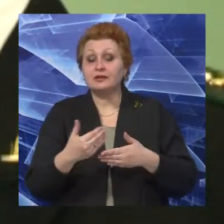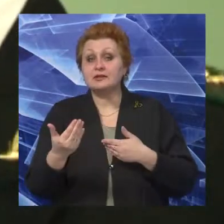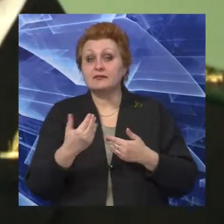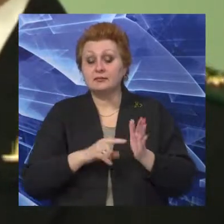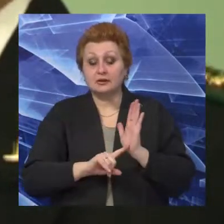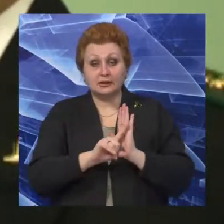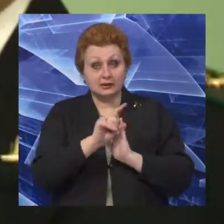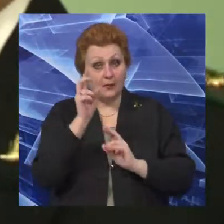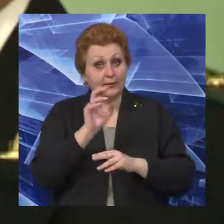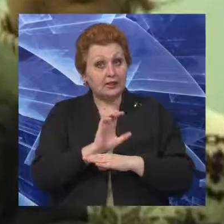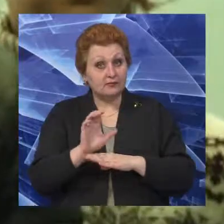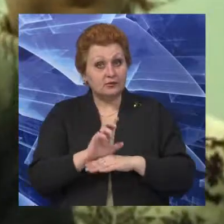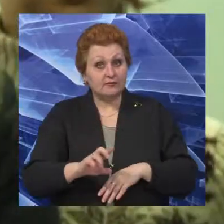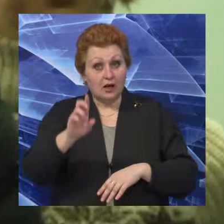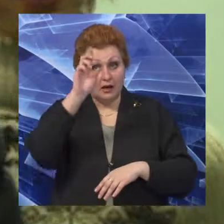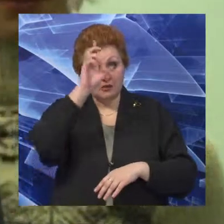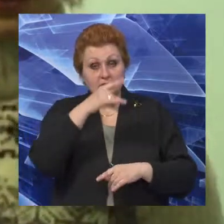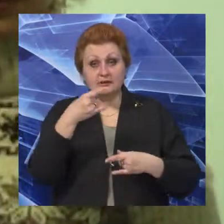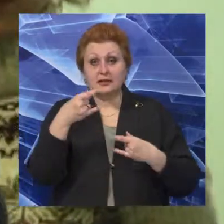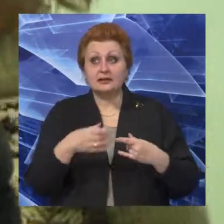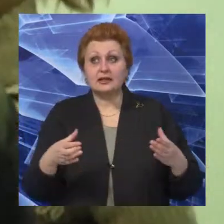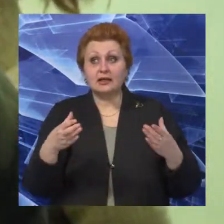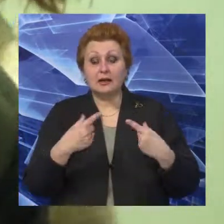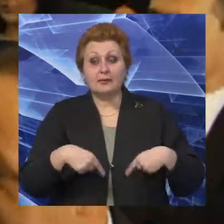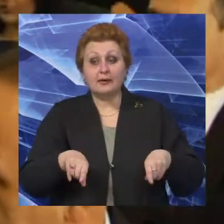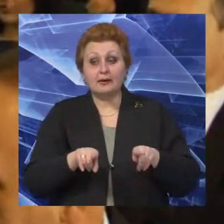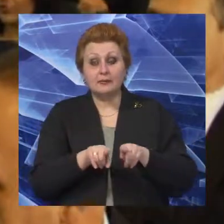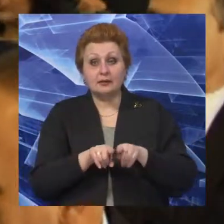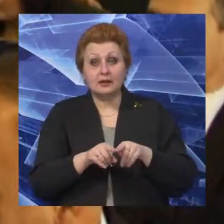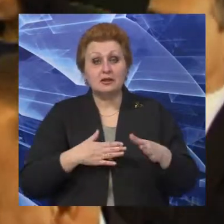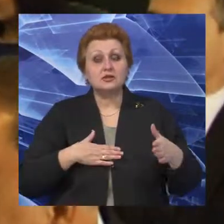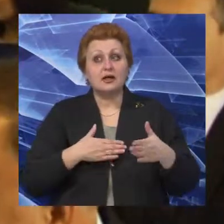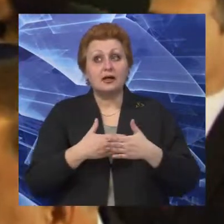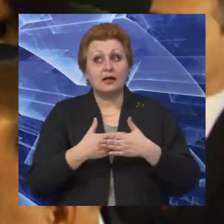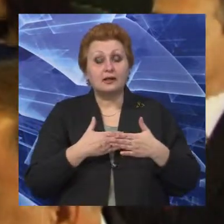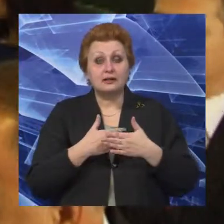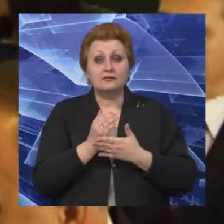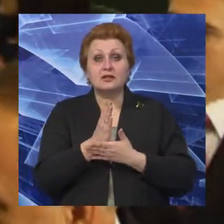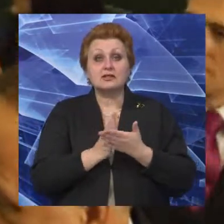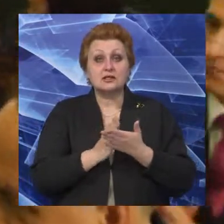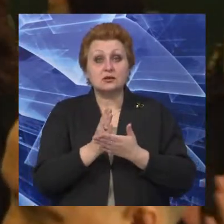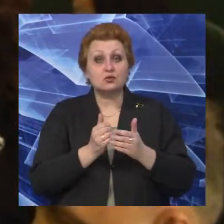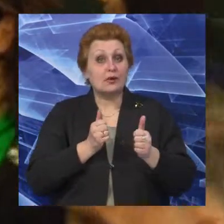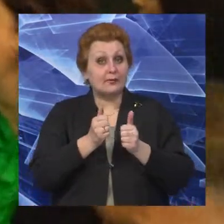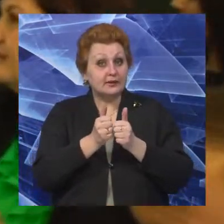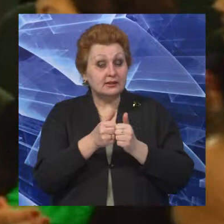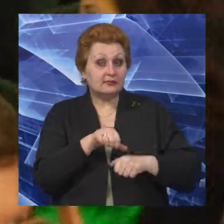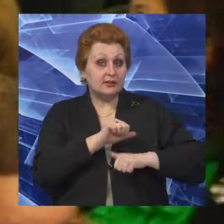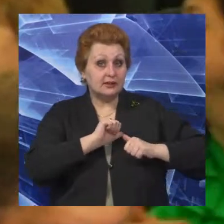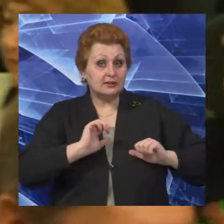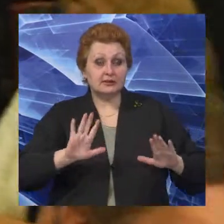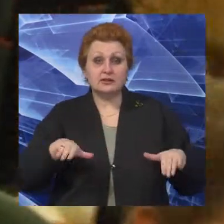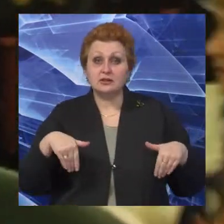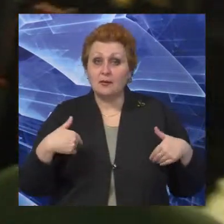отношении него возбуждено исполнительное производство. Государственная краевая телекомпания также активно сотрудничает с Федеральной службой судебных приставов и